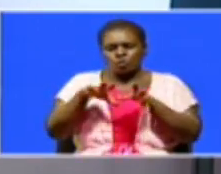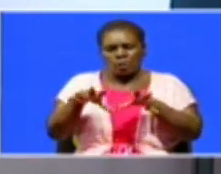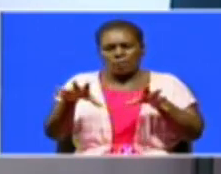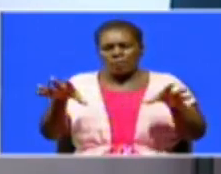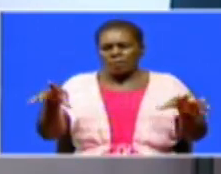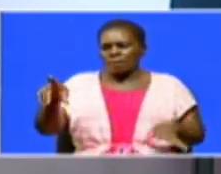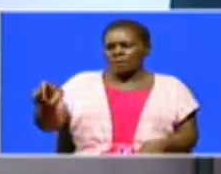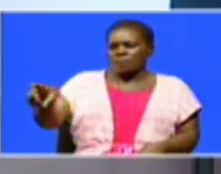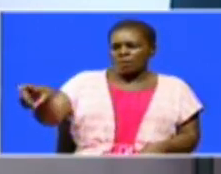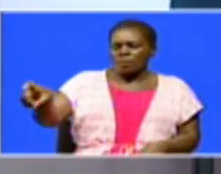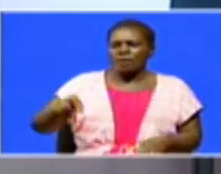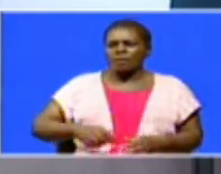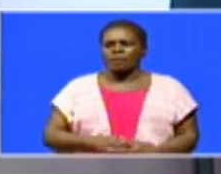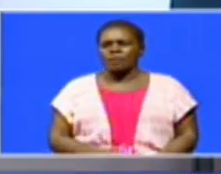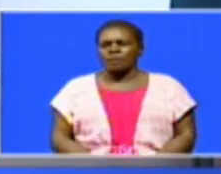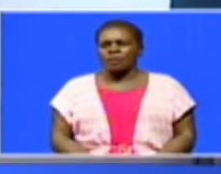virusi hivi.